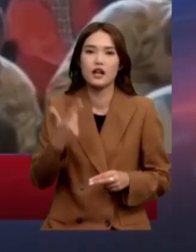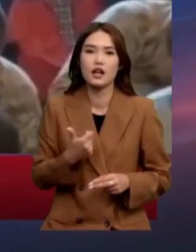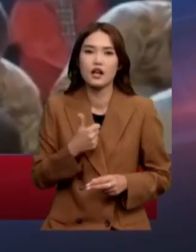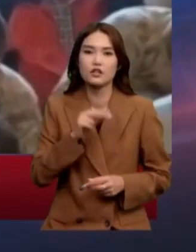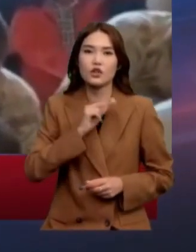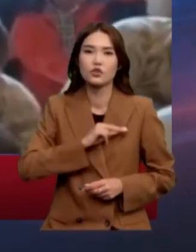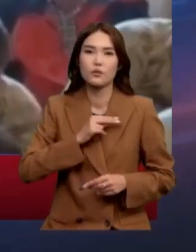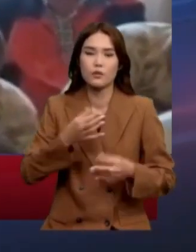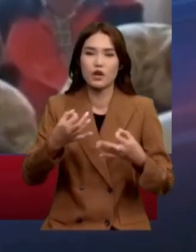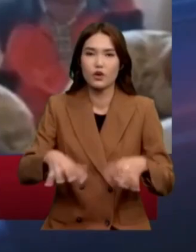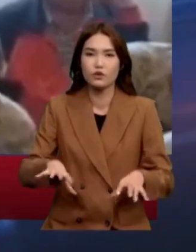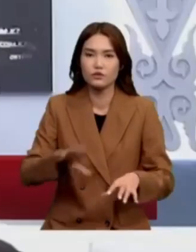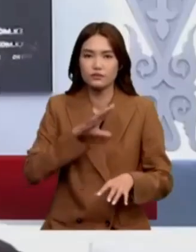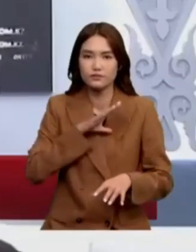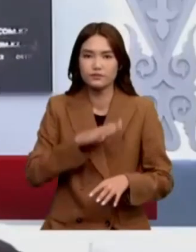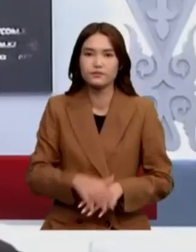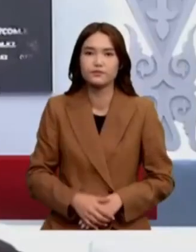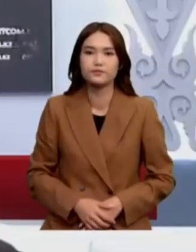жұмыстан босатылған.